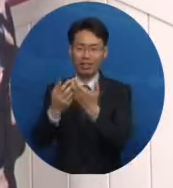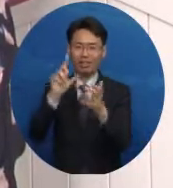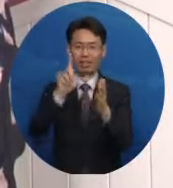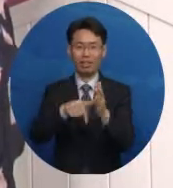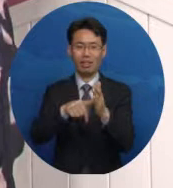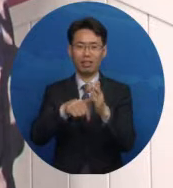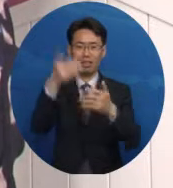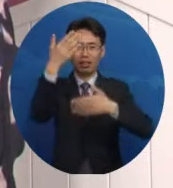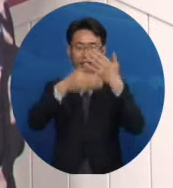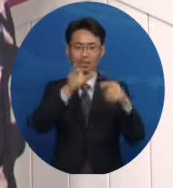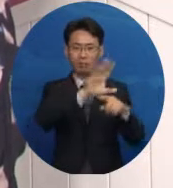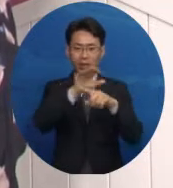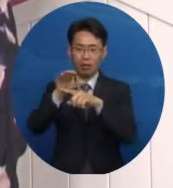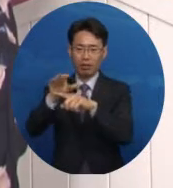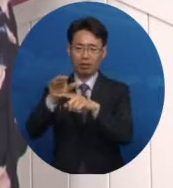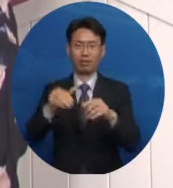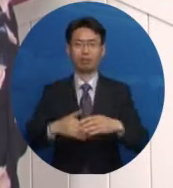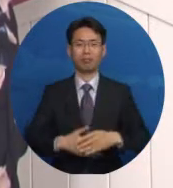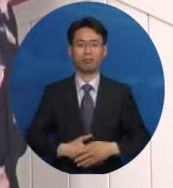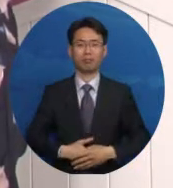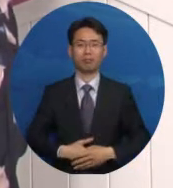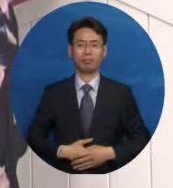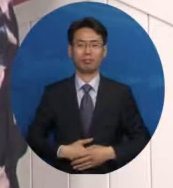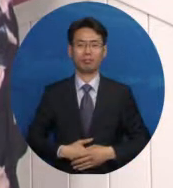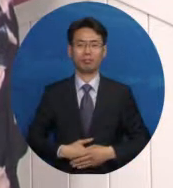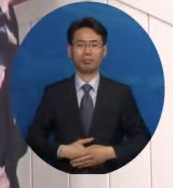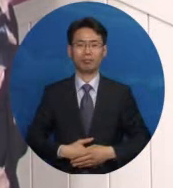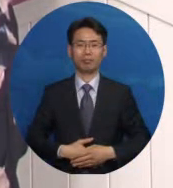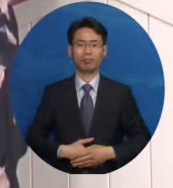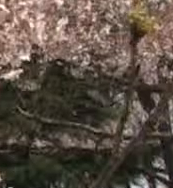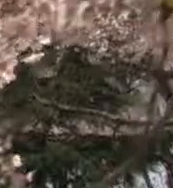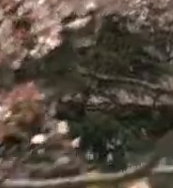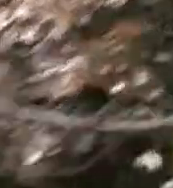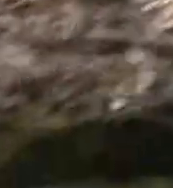시간을 포항포스팅에서 붙잡아봤습니다. 함께 보시죠.